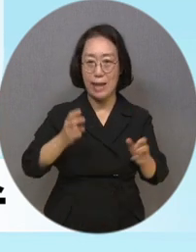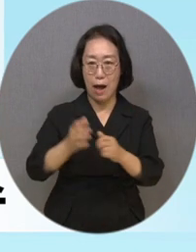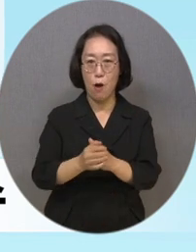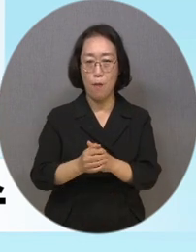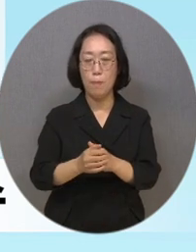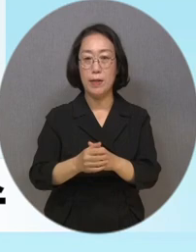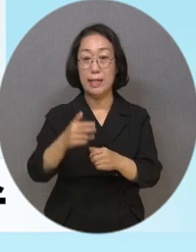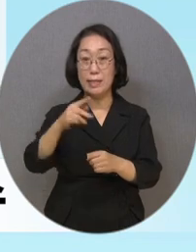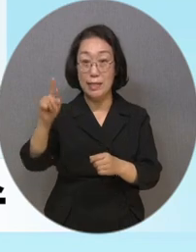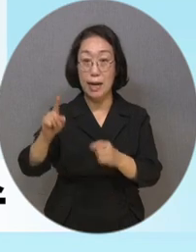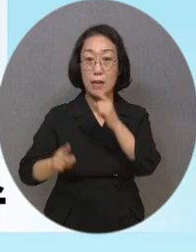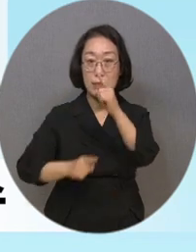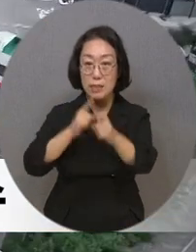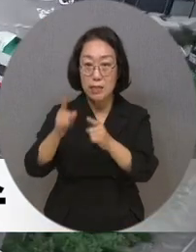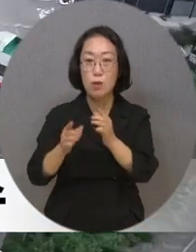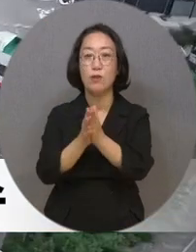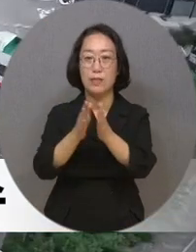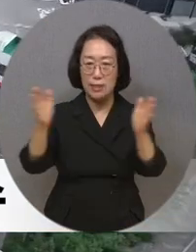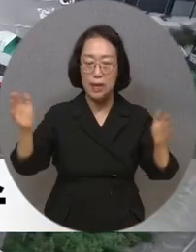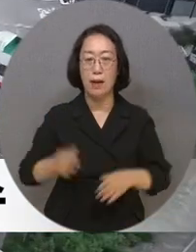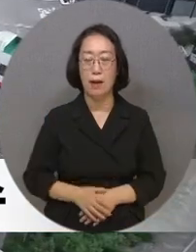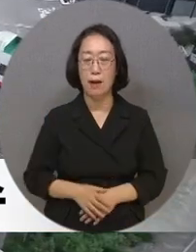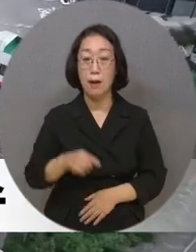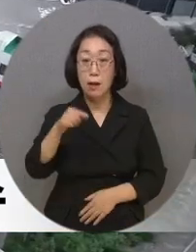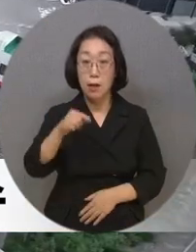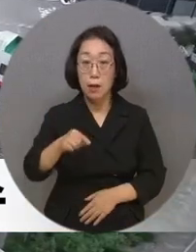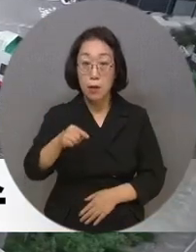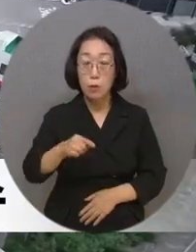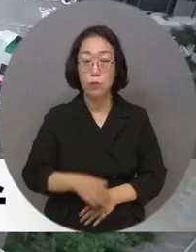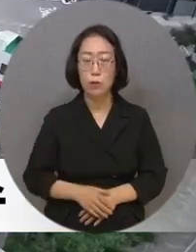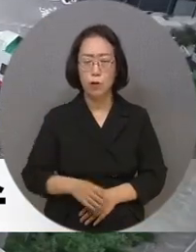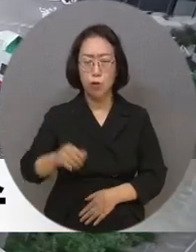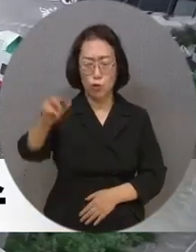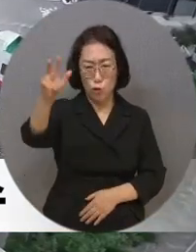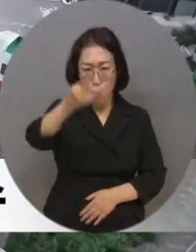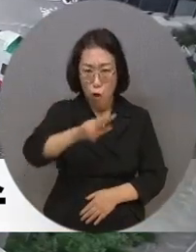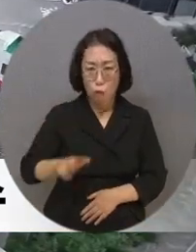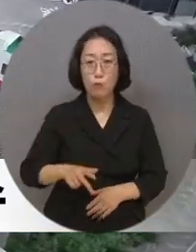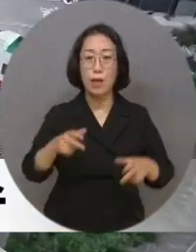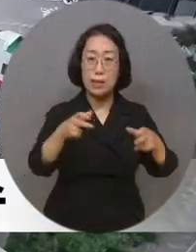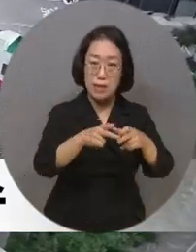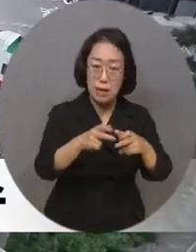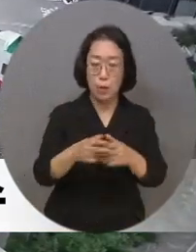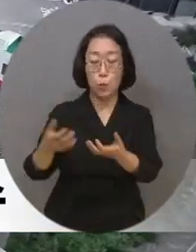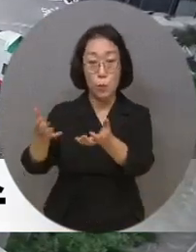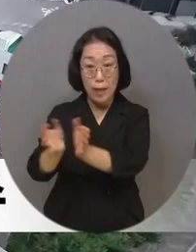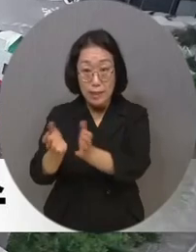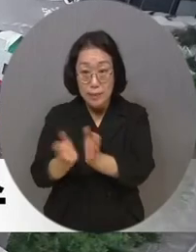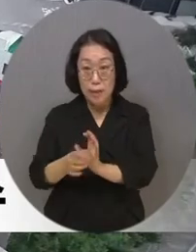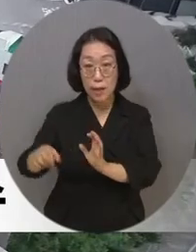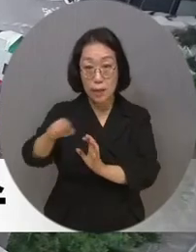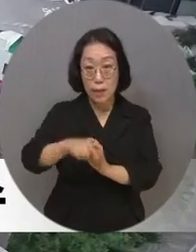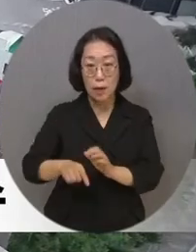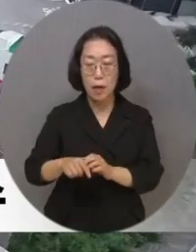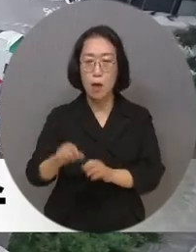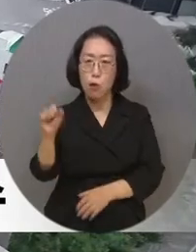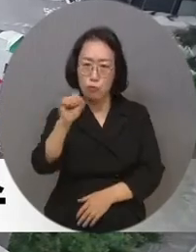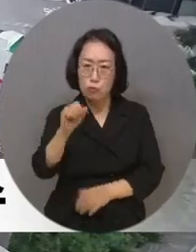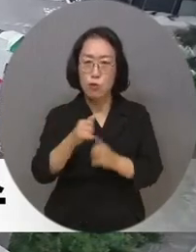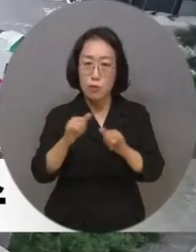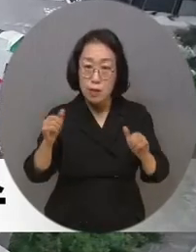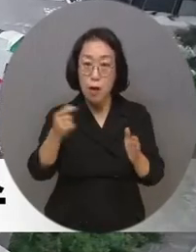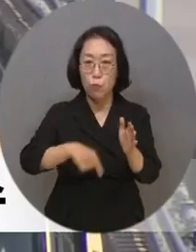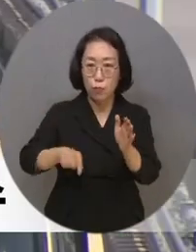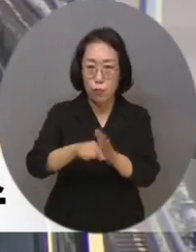2차 접수가 시작됐습니다 드림카 프로젝트는 전국의 장애인과 장애인 단체 자동차 이용자의 안전한 이동권